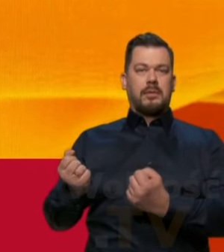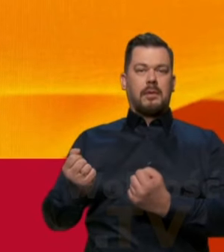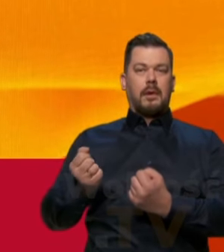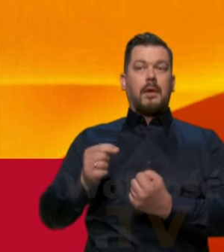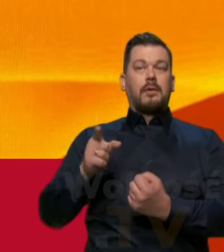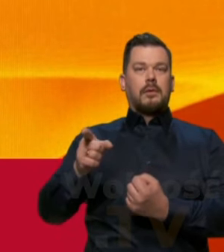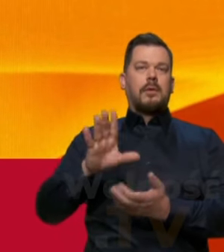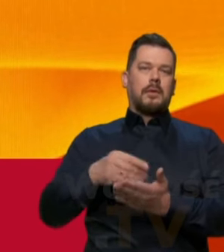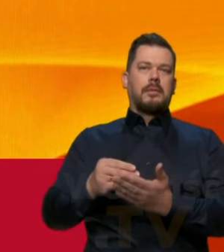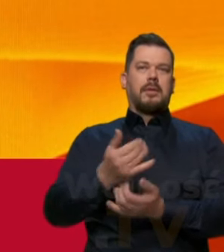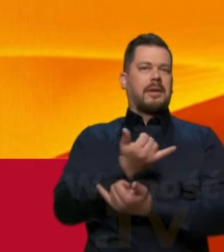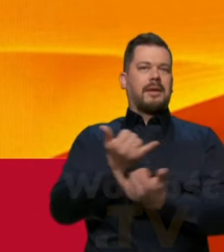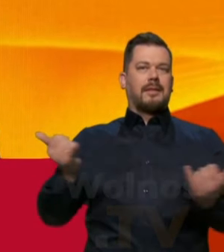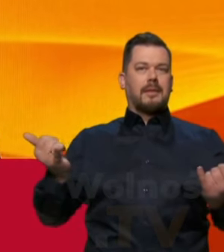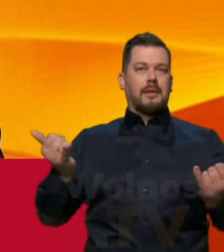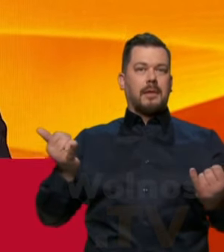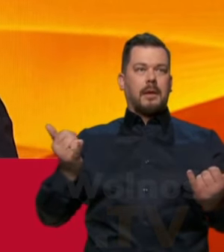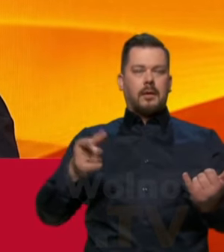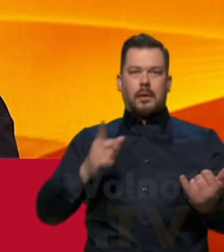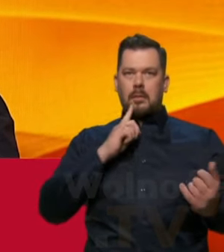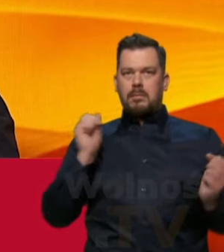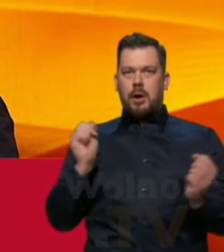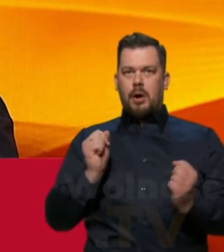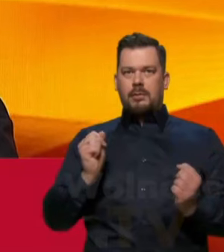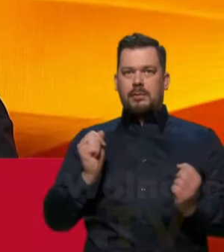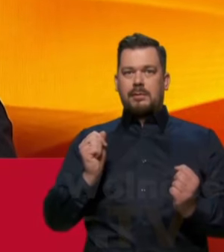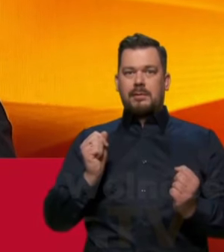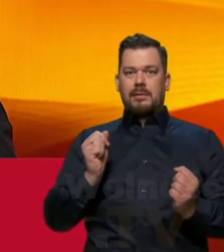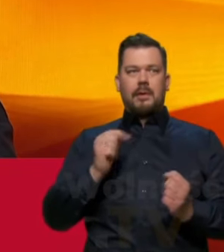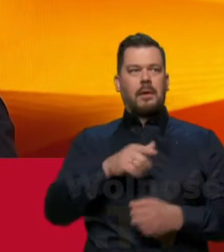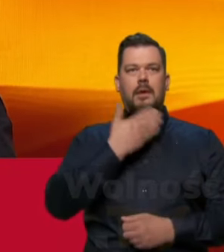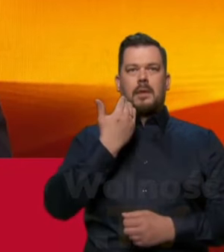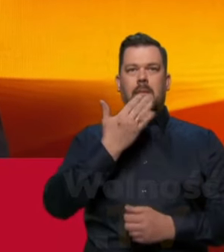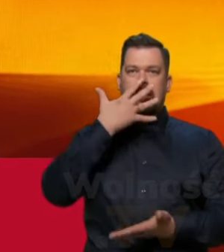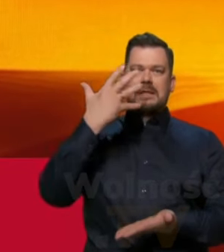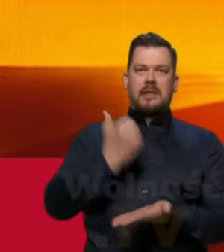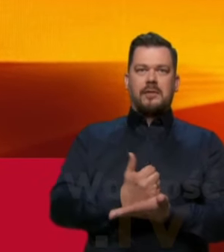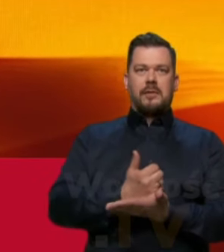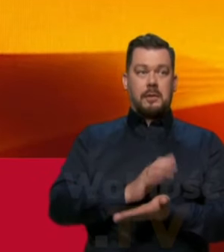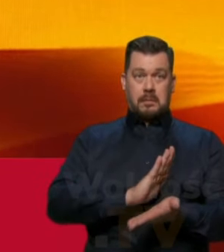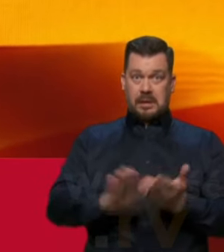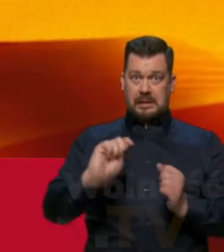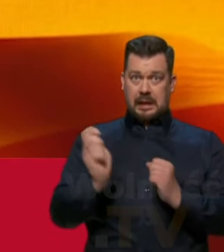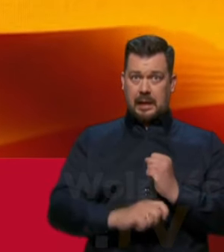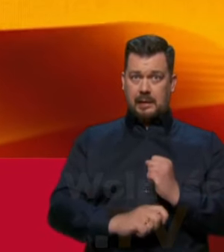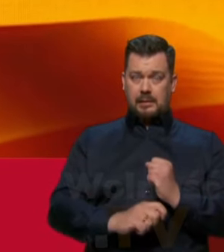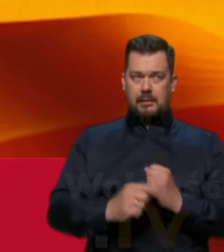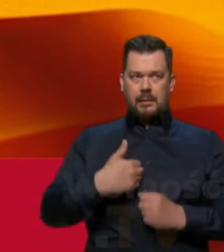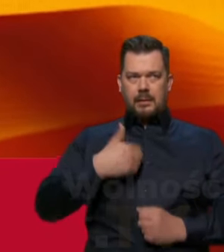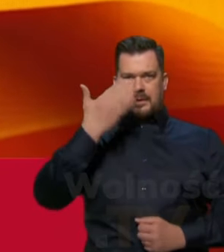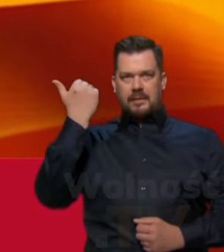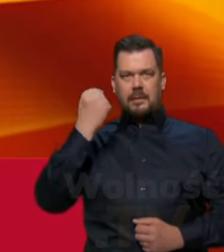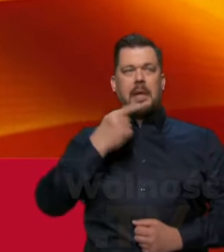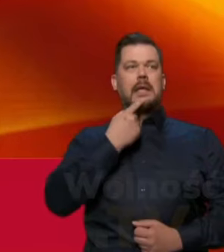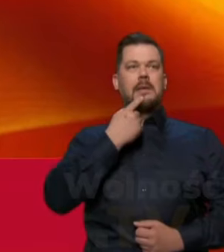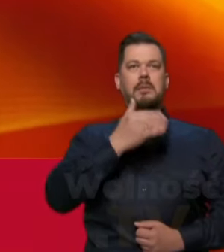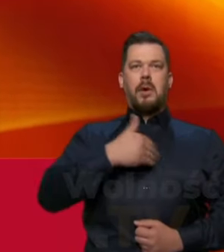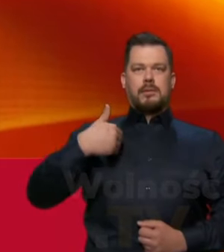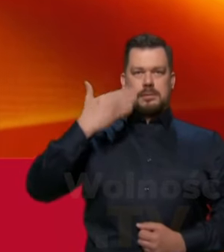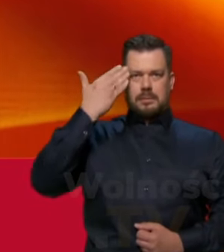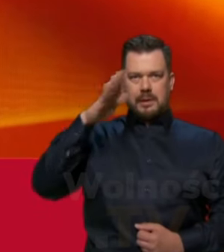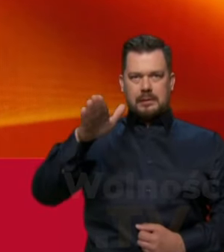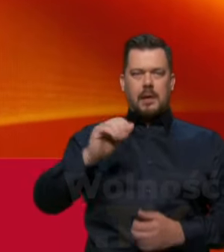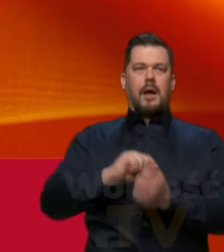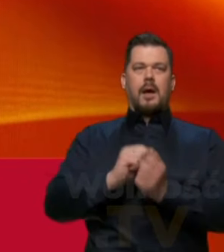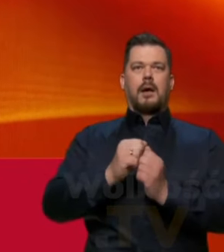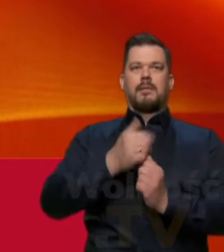tego transportu nie ma i jadą z osobą, która nie ma zaświadczenia o niekaralności, nie zna języka polskiego, a często nie